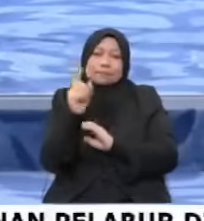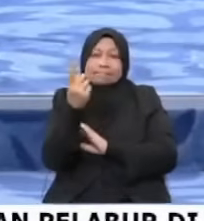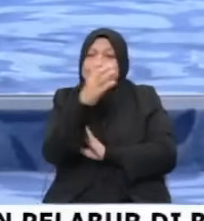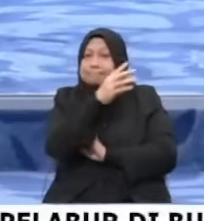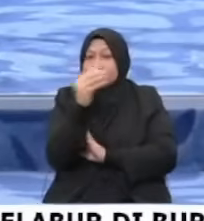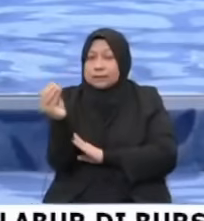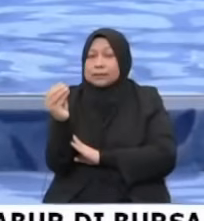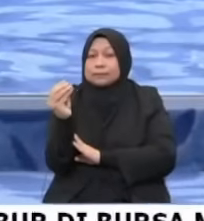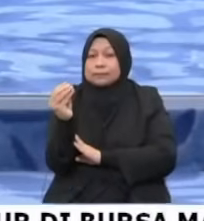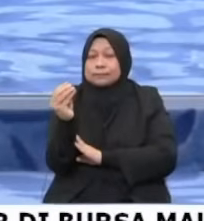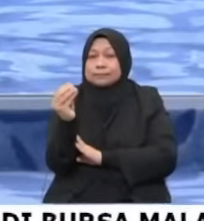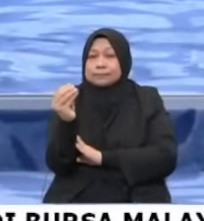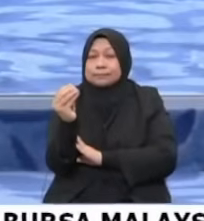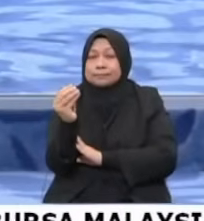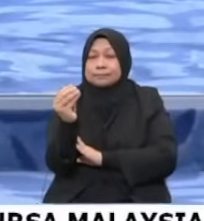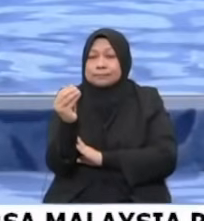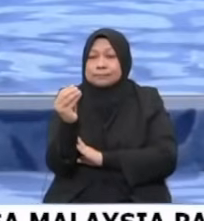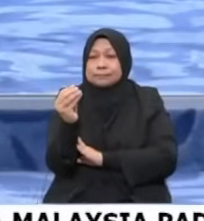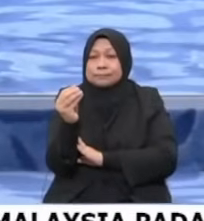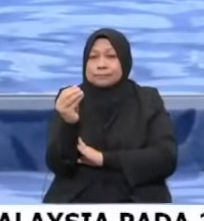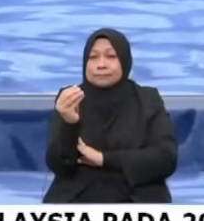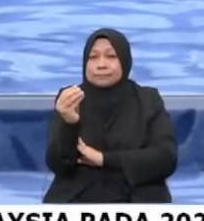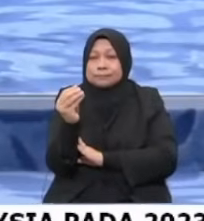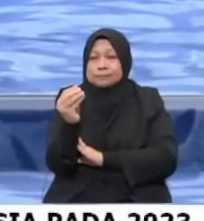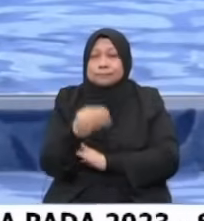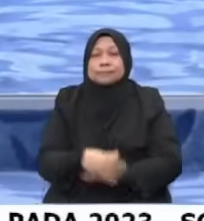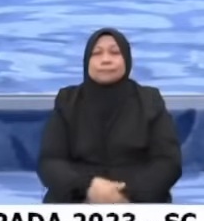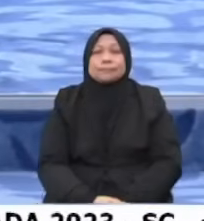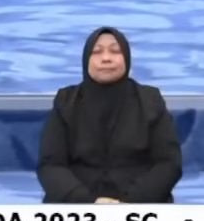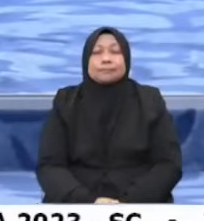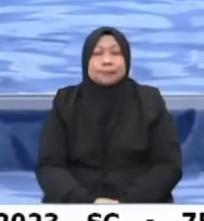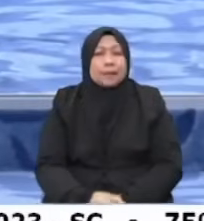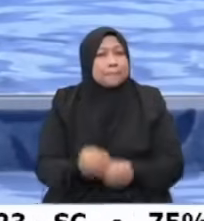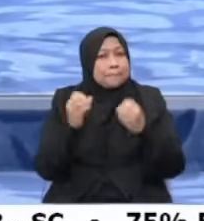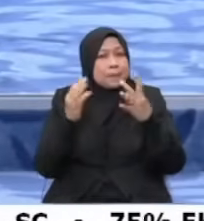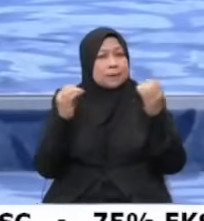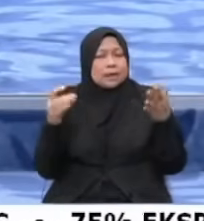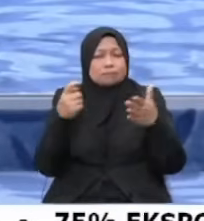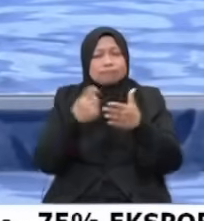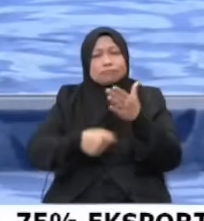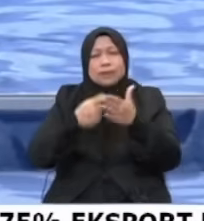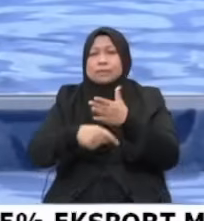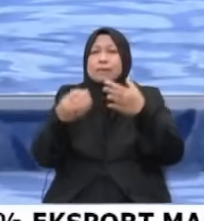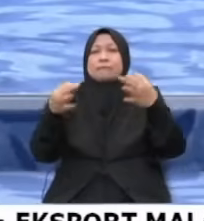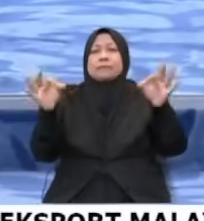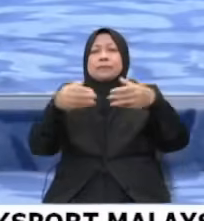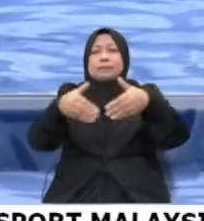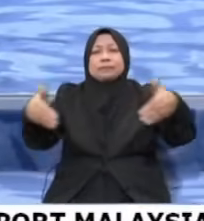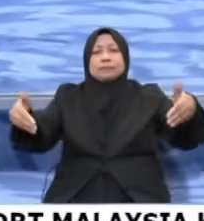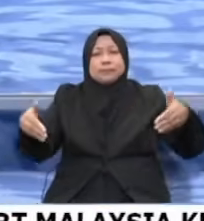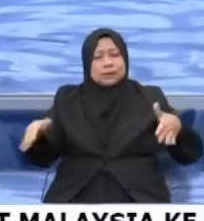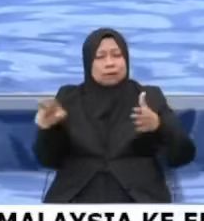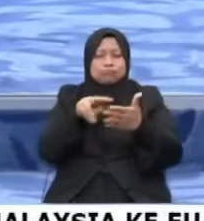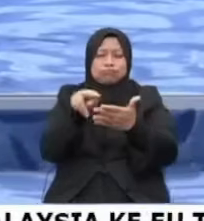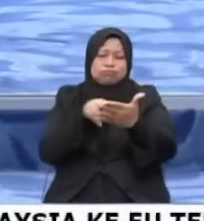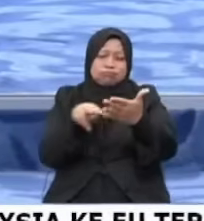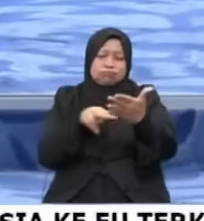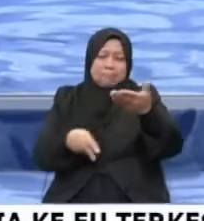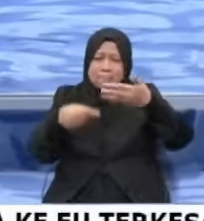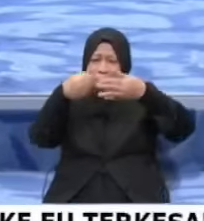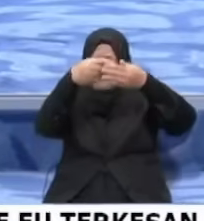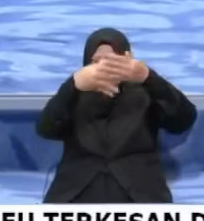dan EE banyak pengecualian diberikan Saya tidak berhasat membacanya